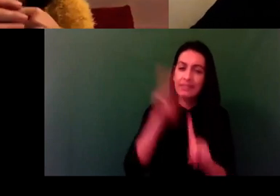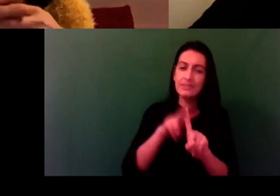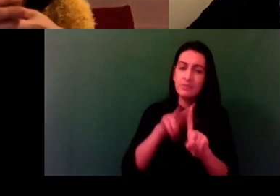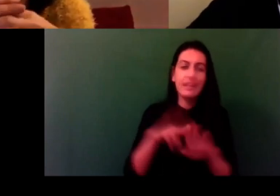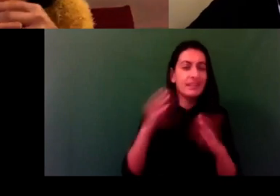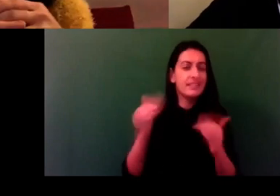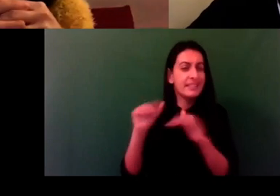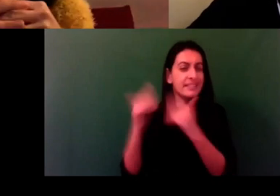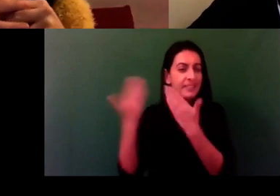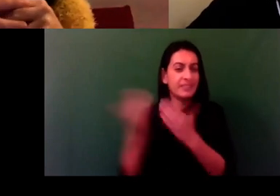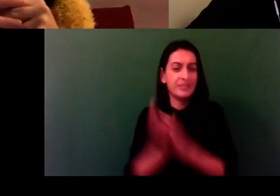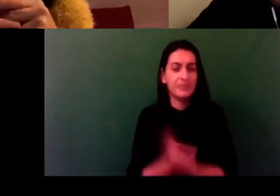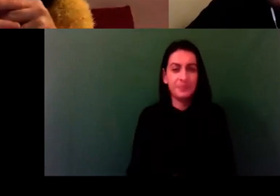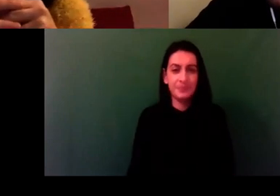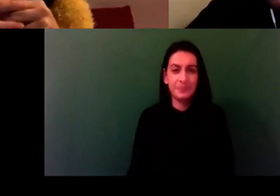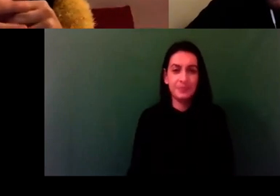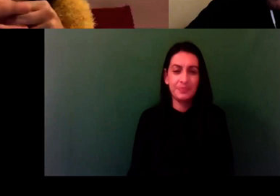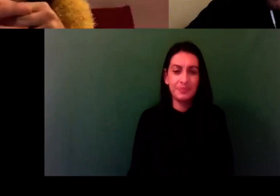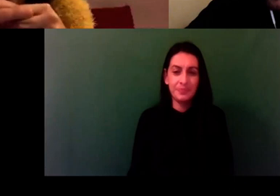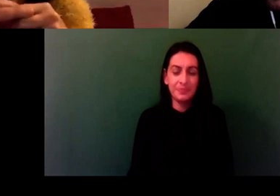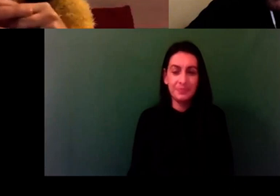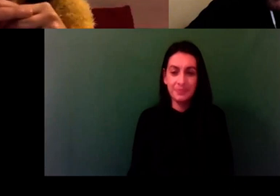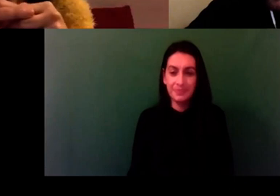Ulaş Bayraktar söz istemişti ama.